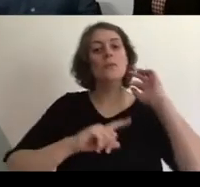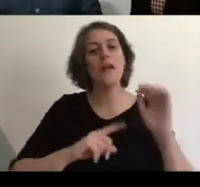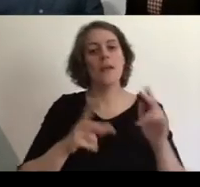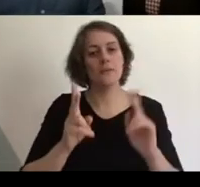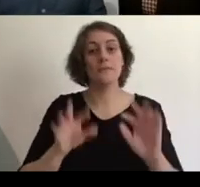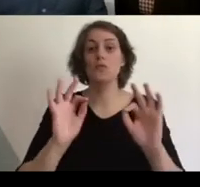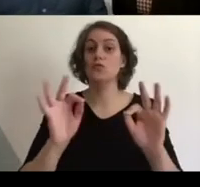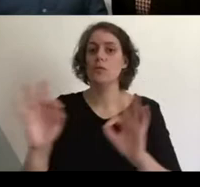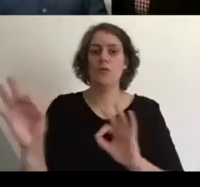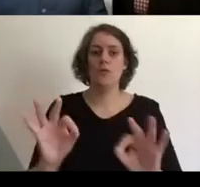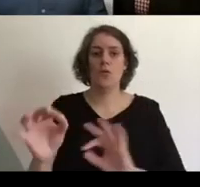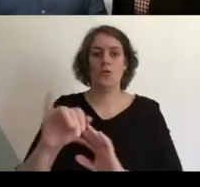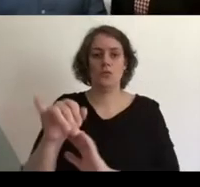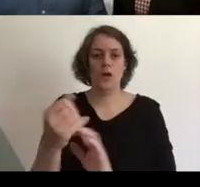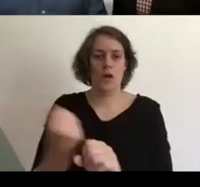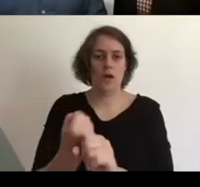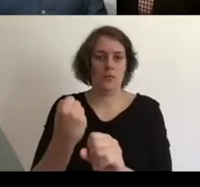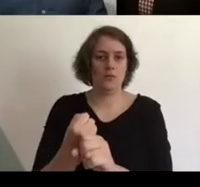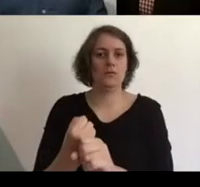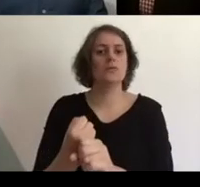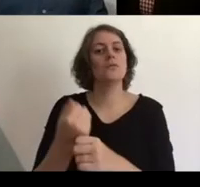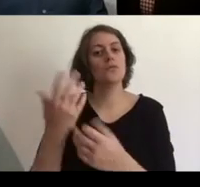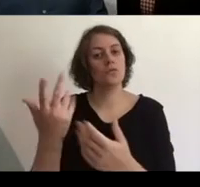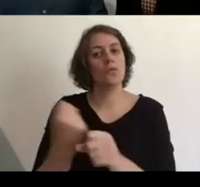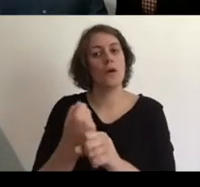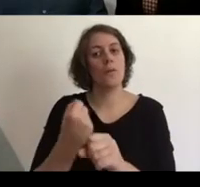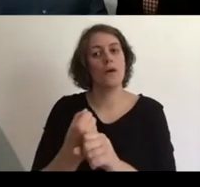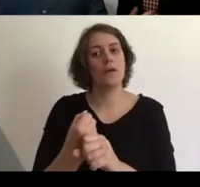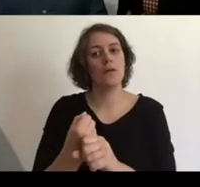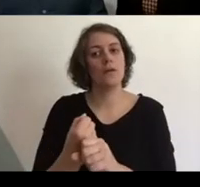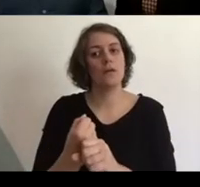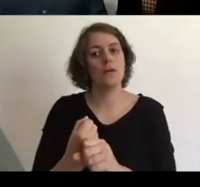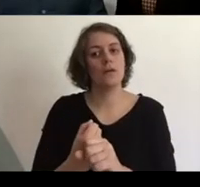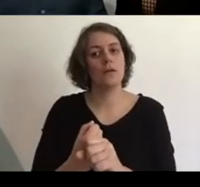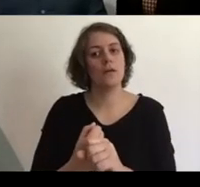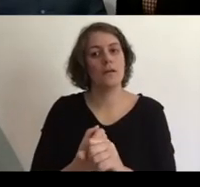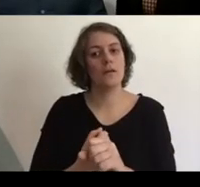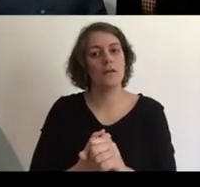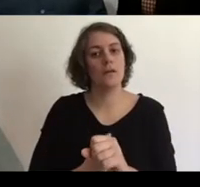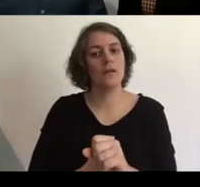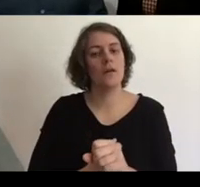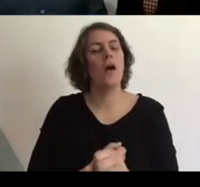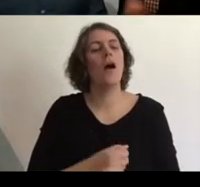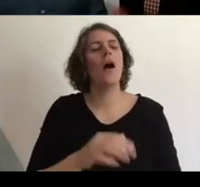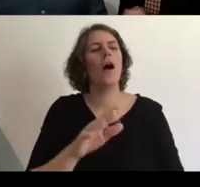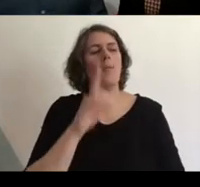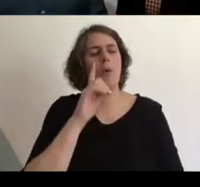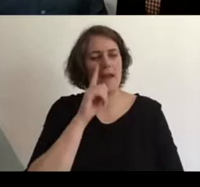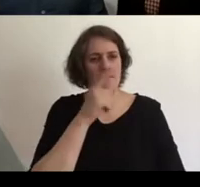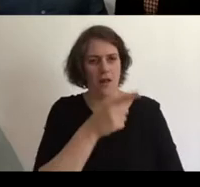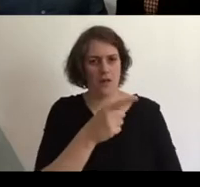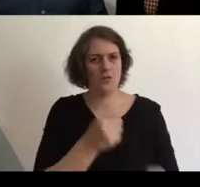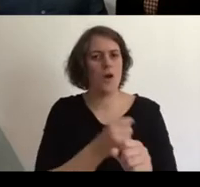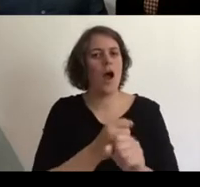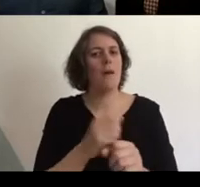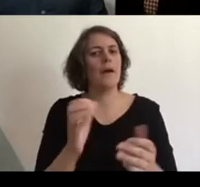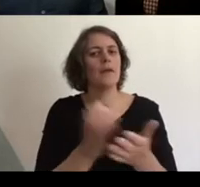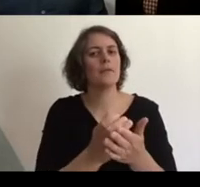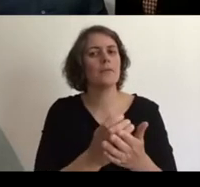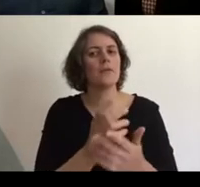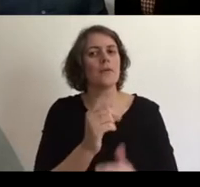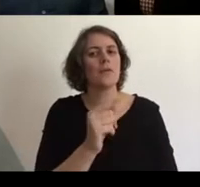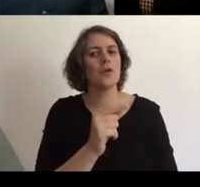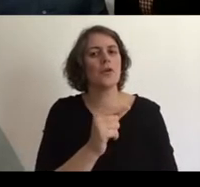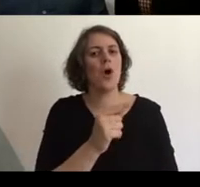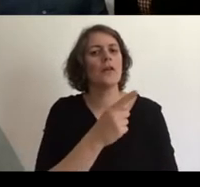habe, wurde mir ganz klar gesagt, den Job dürfte ich haben, wenn ich denn doch garantiere, quasi durch, packen Sie mir doch Ihre Eierstöcke auf den